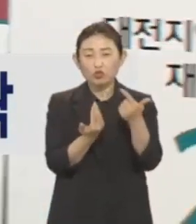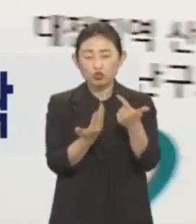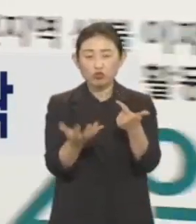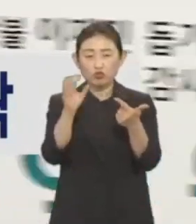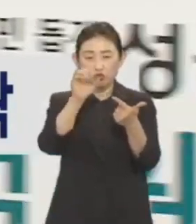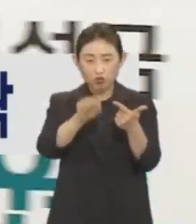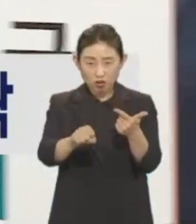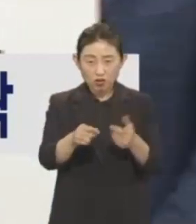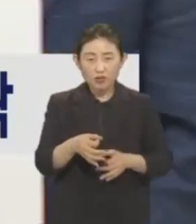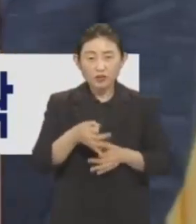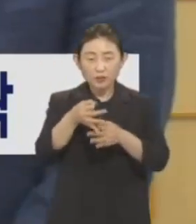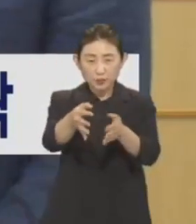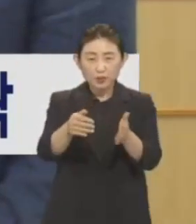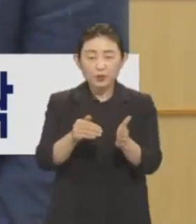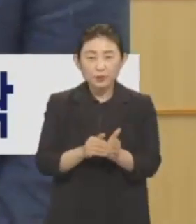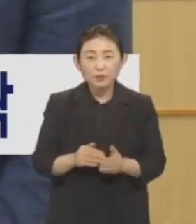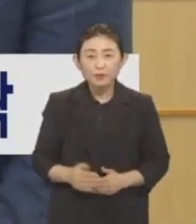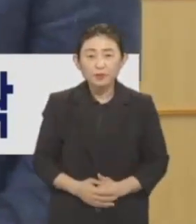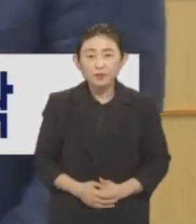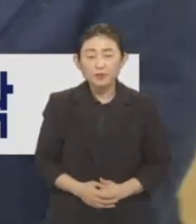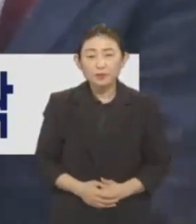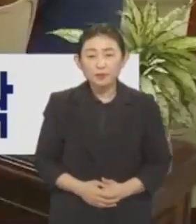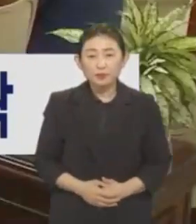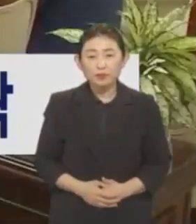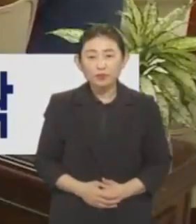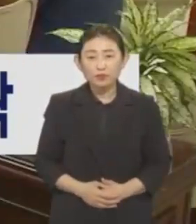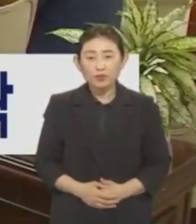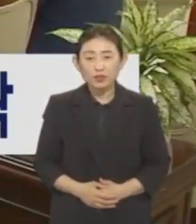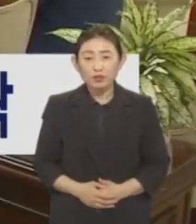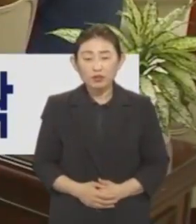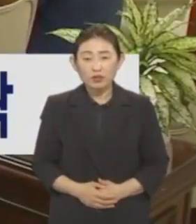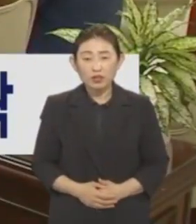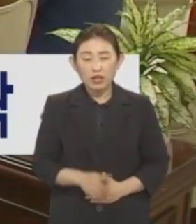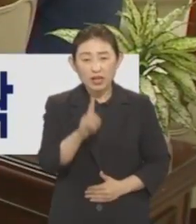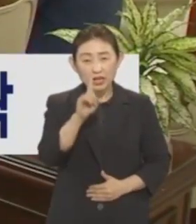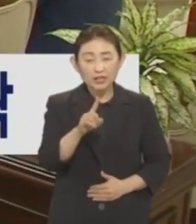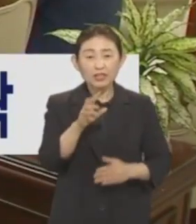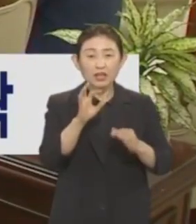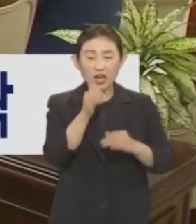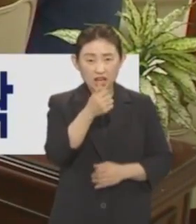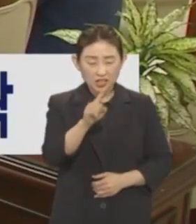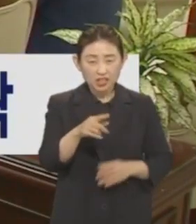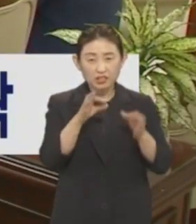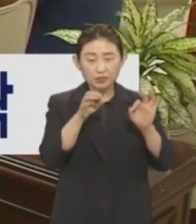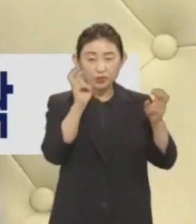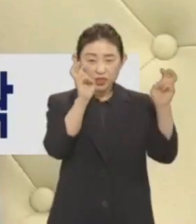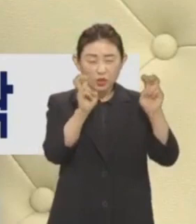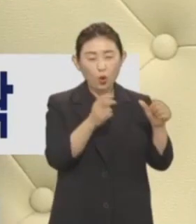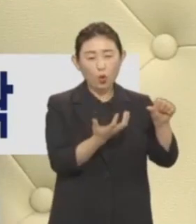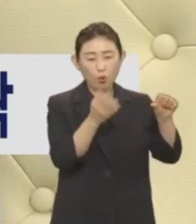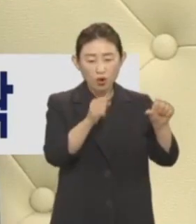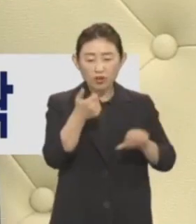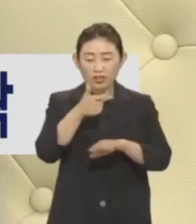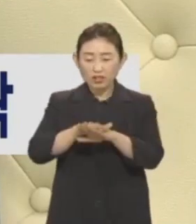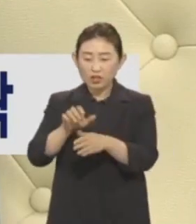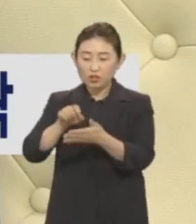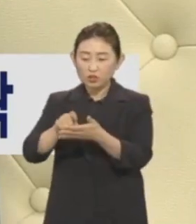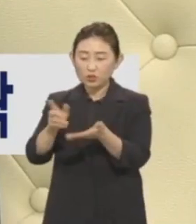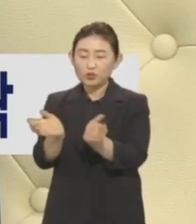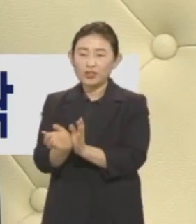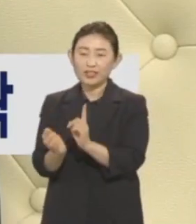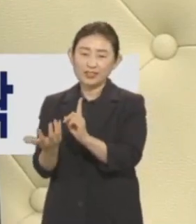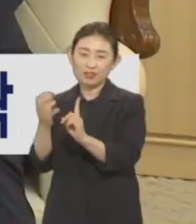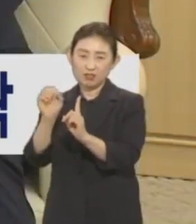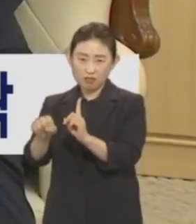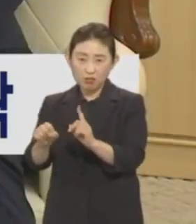사회복지 공동모금회에 6억 원을 기탁했습니다. 기탁금은 하나금융그룹이 5억 원, 대전 하나시티즌이 1억 원을